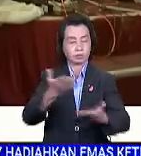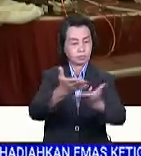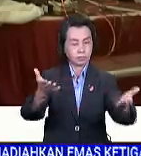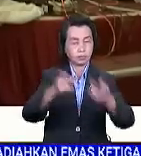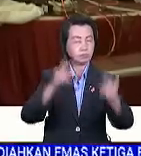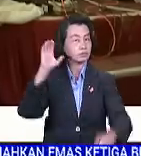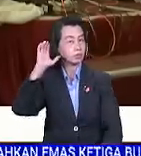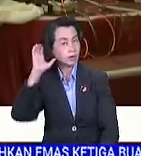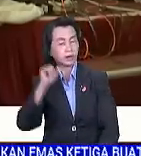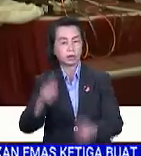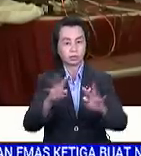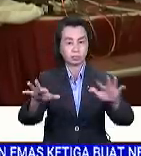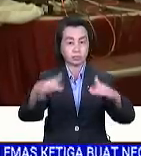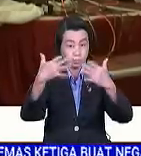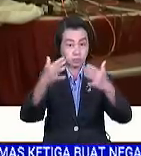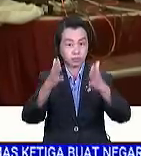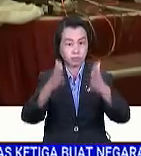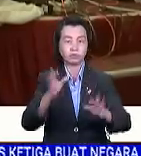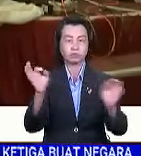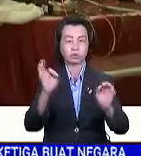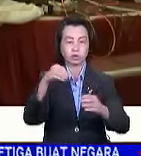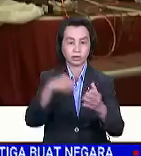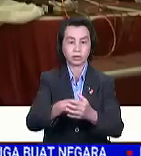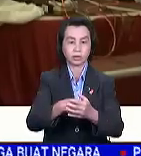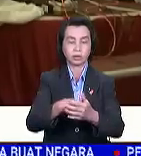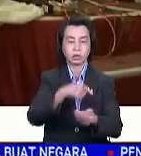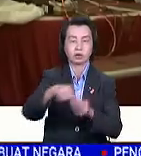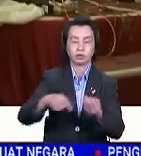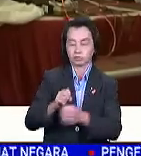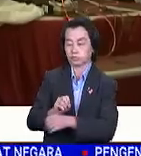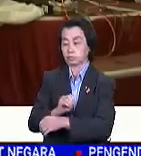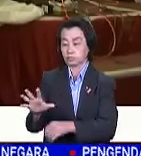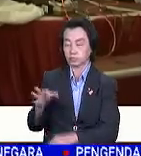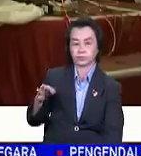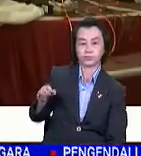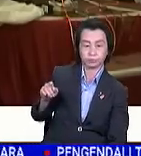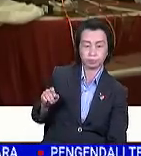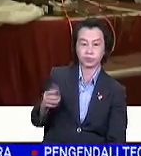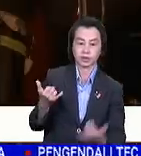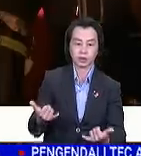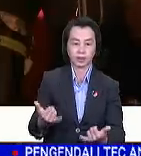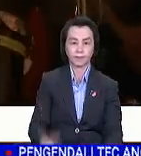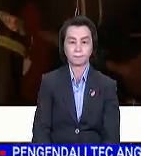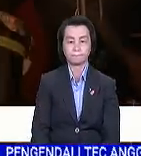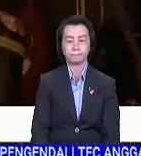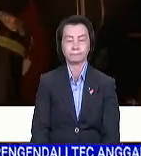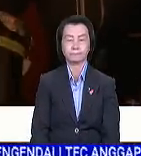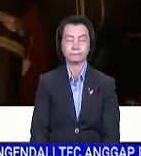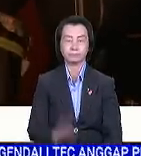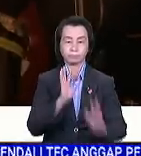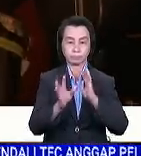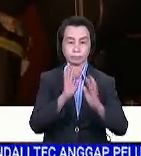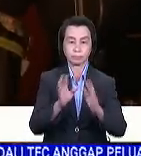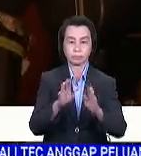pendengar dan juga penonton kita walaupun dalam suasana pandemik covid-19 sekarang ini bercakap kepada